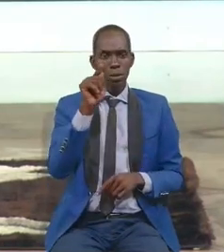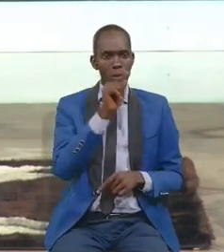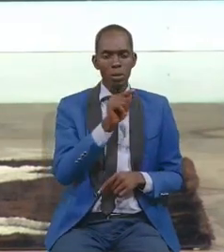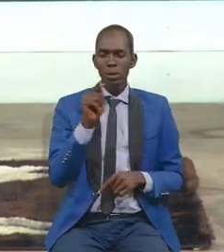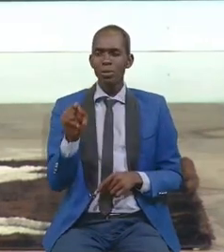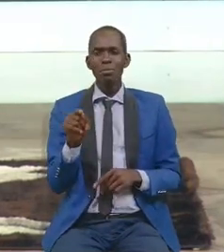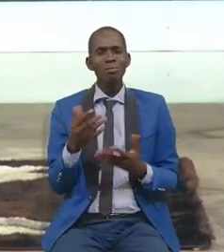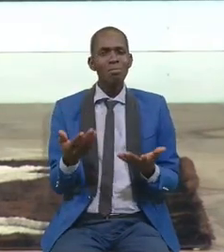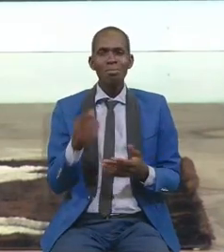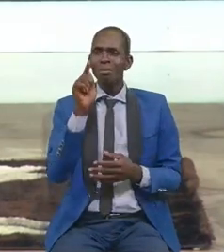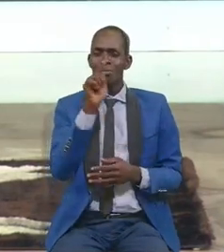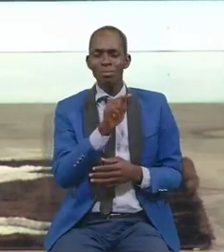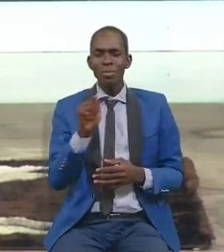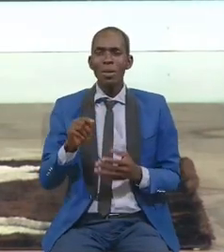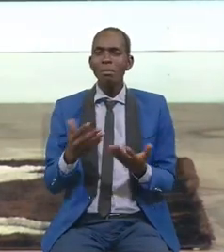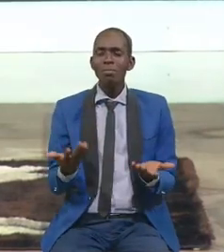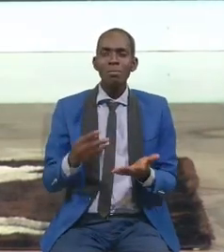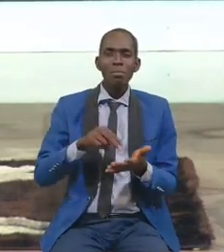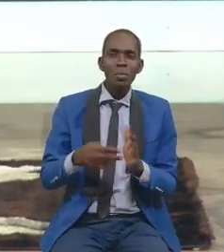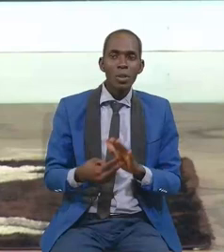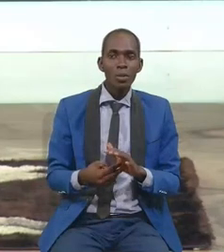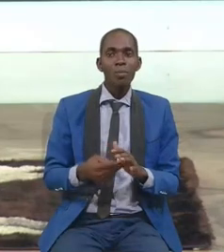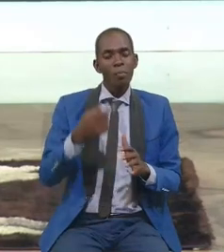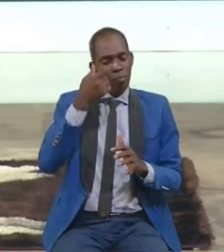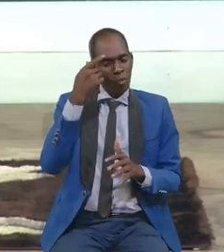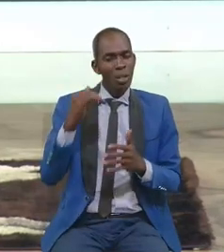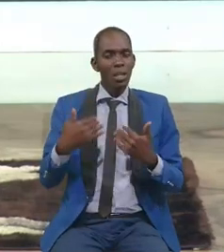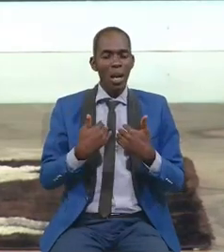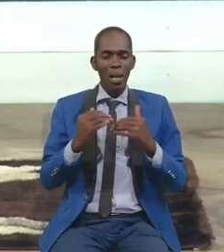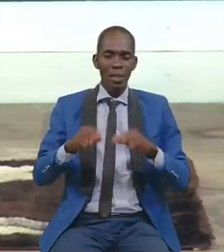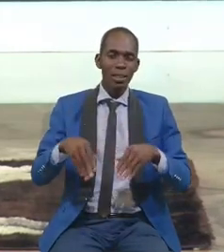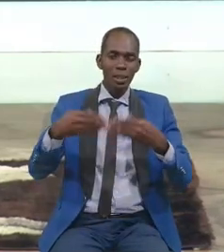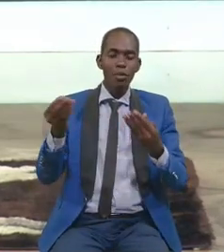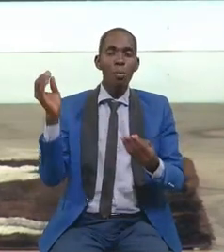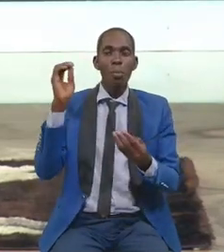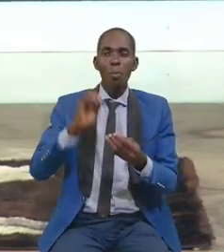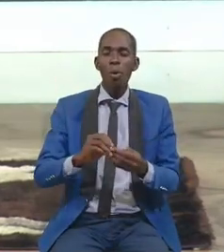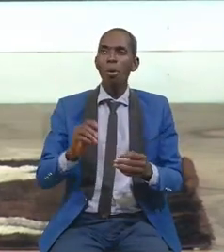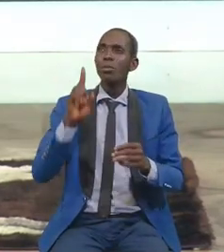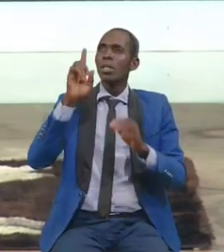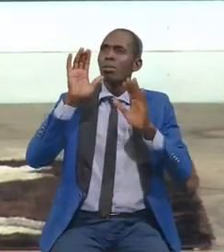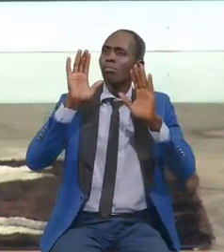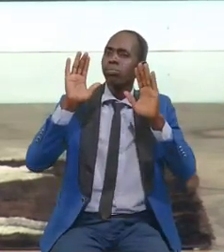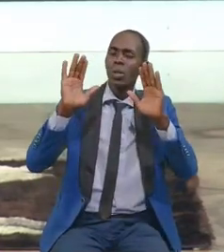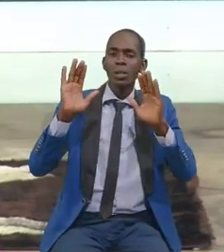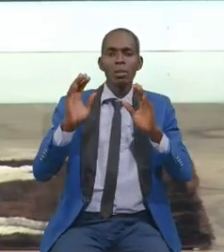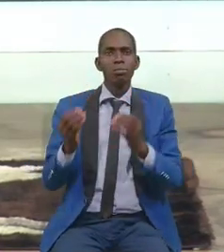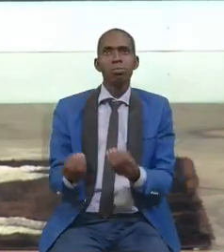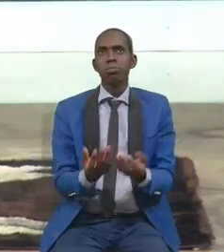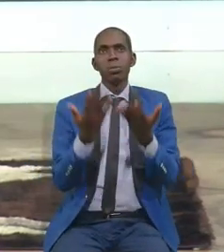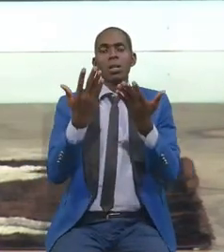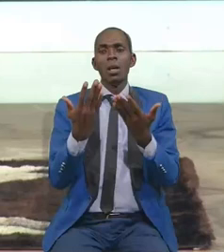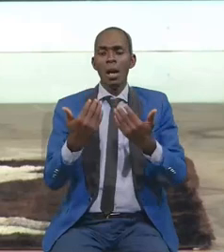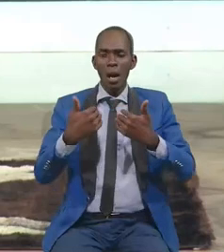que c'est dit qu'il a offert un sacrifice le plus excellent. Il a